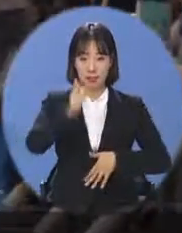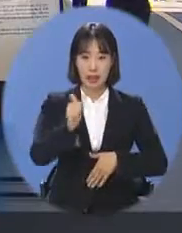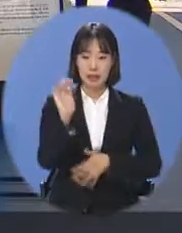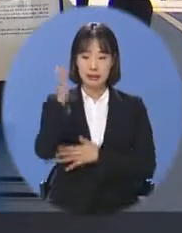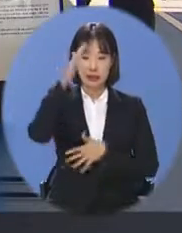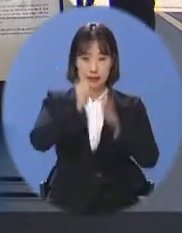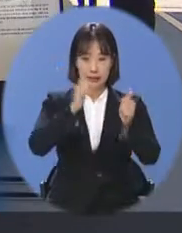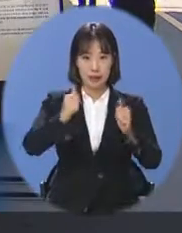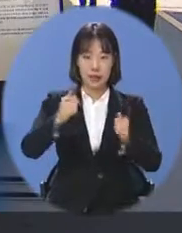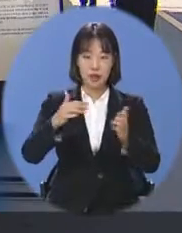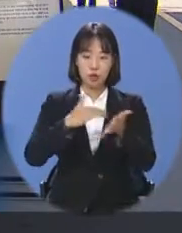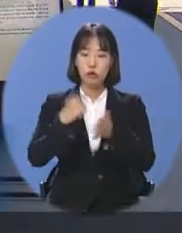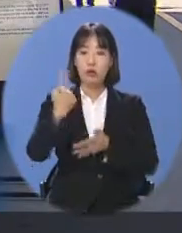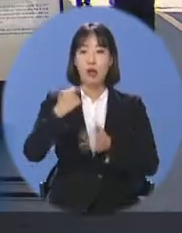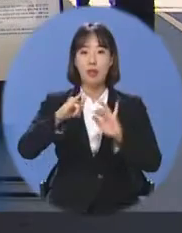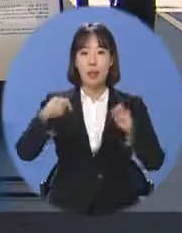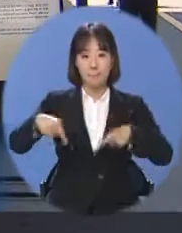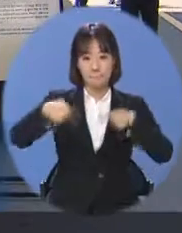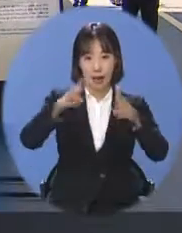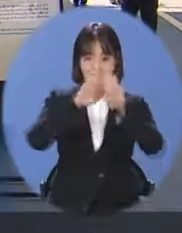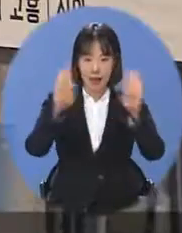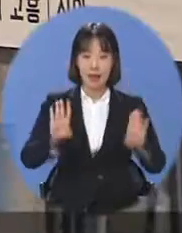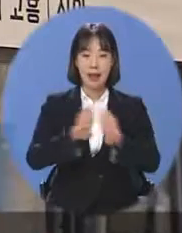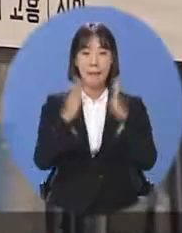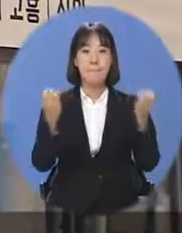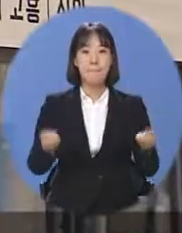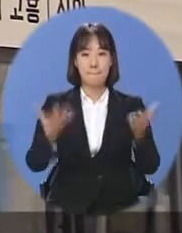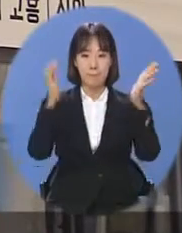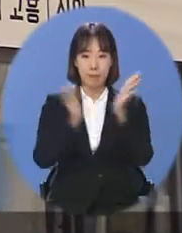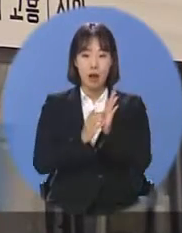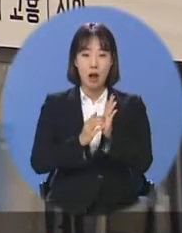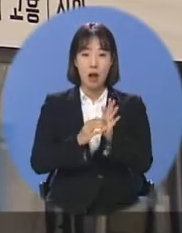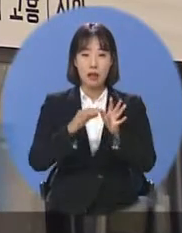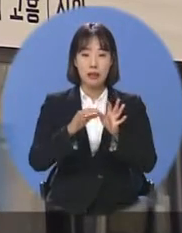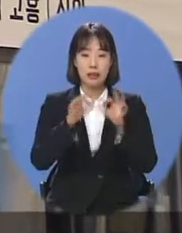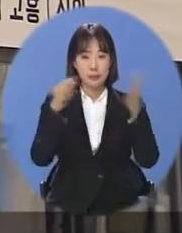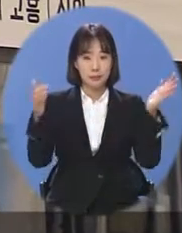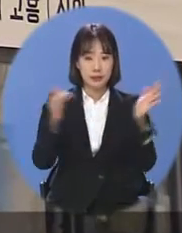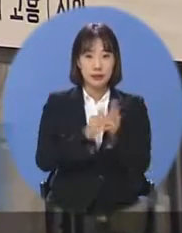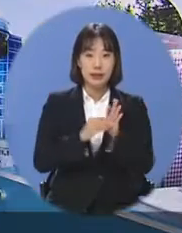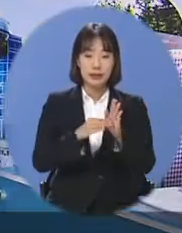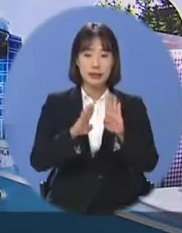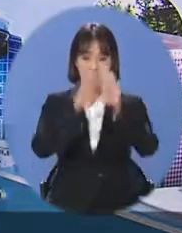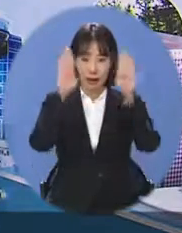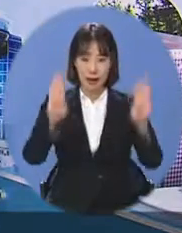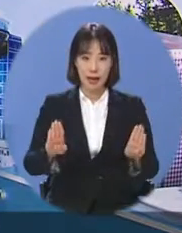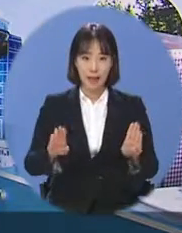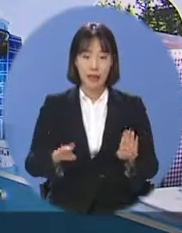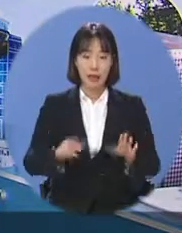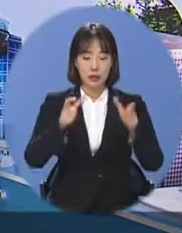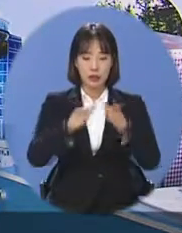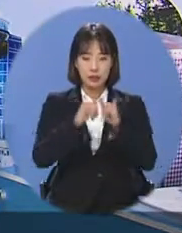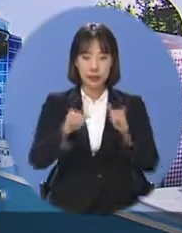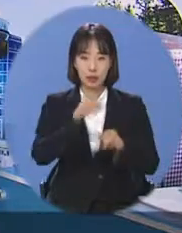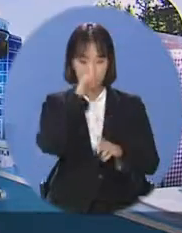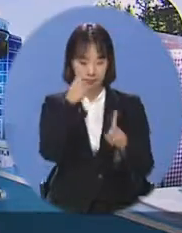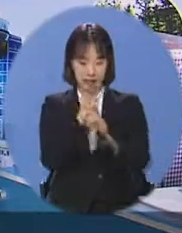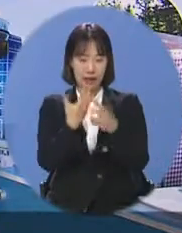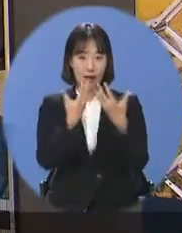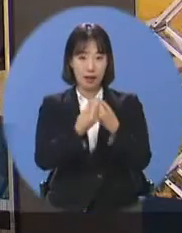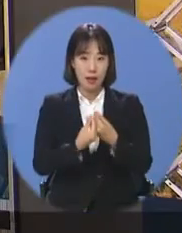등 천여 명이 참석한 가운데 박람회 개막식을 가졌습니다. 금요일까지 열리는 전남혁신박람회에서는 주민 삶의 개선